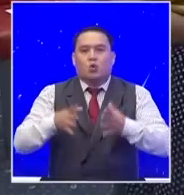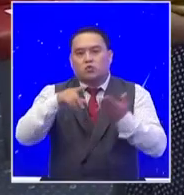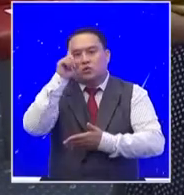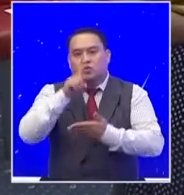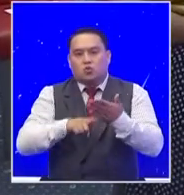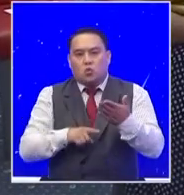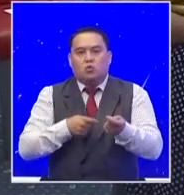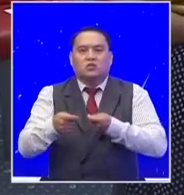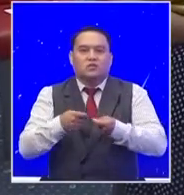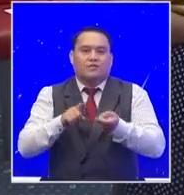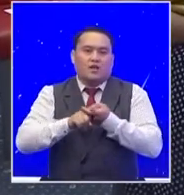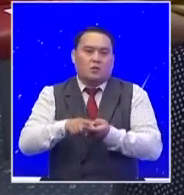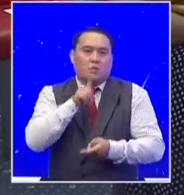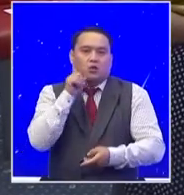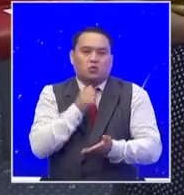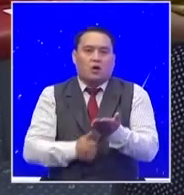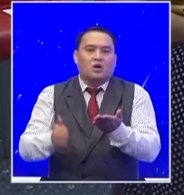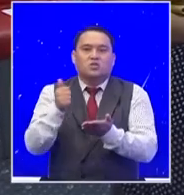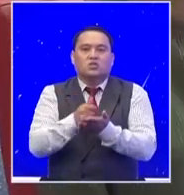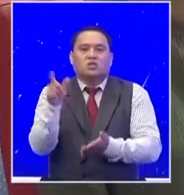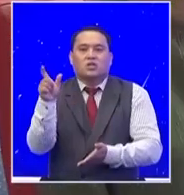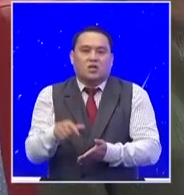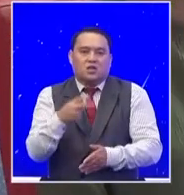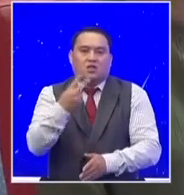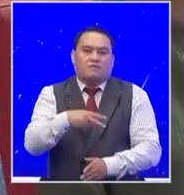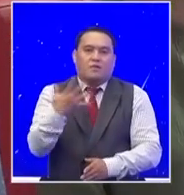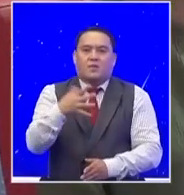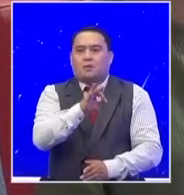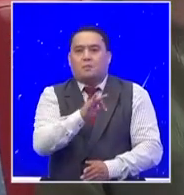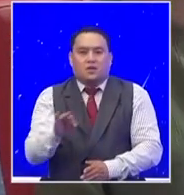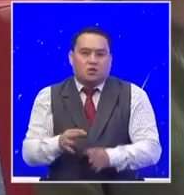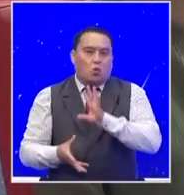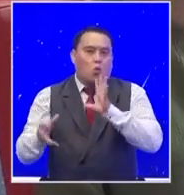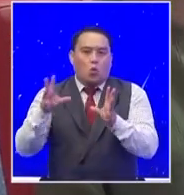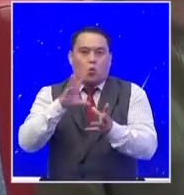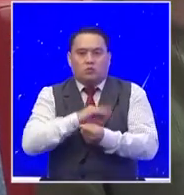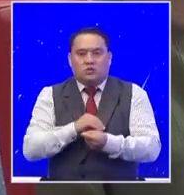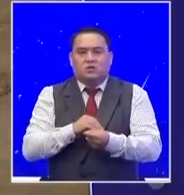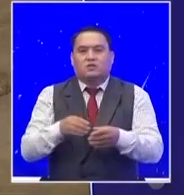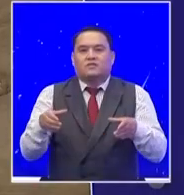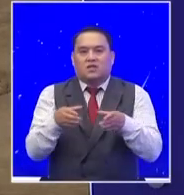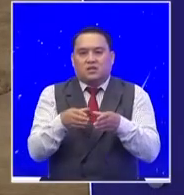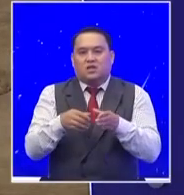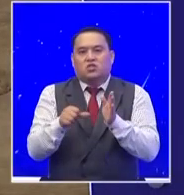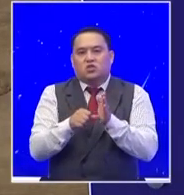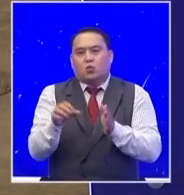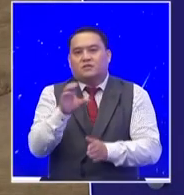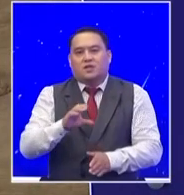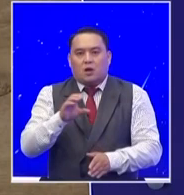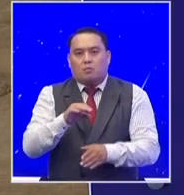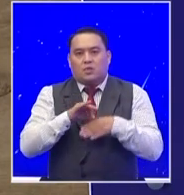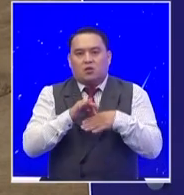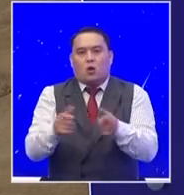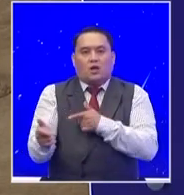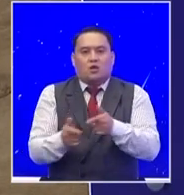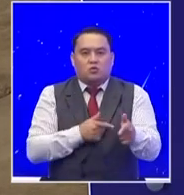надежды ЖТСУСы связывают с молодыми кандидатами, а их порядка 25% от общего состава. До 6 сентября пройдет